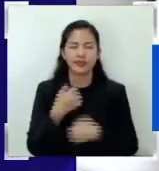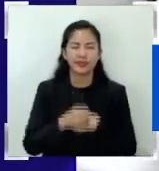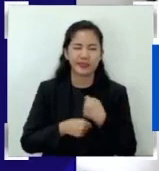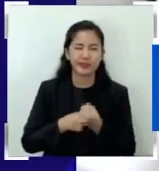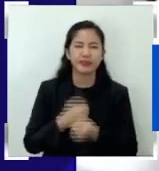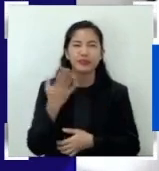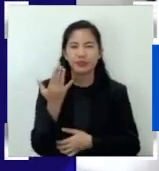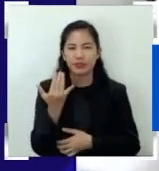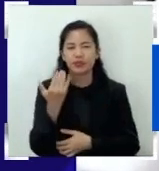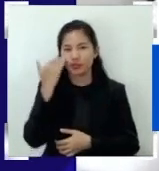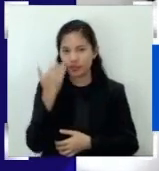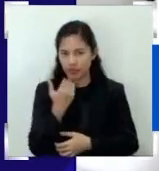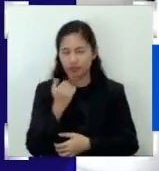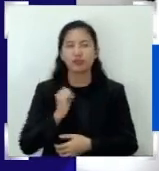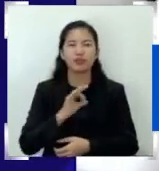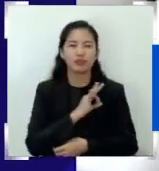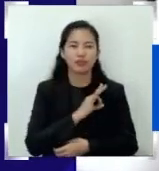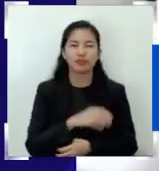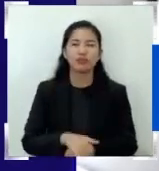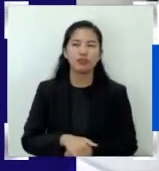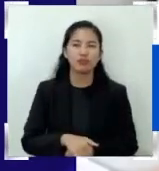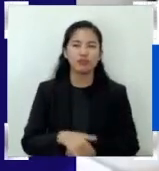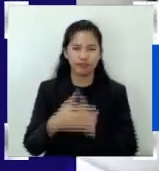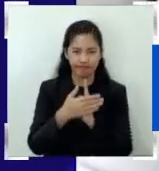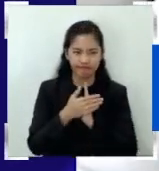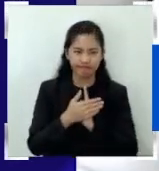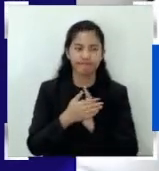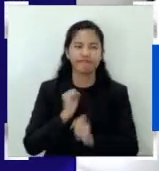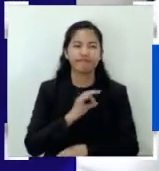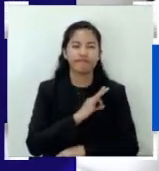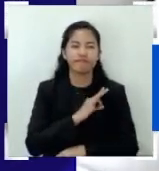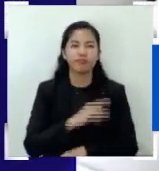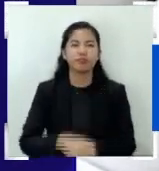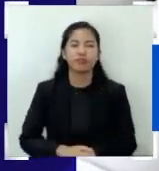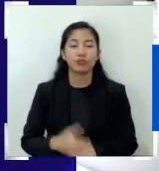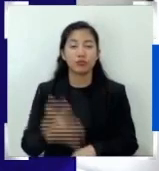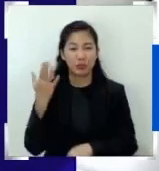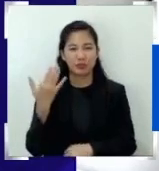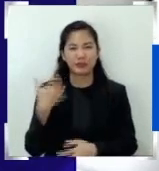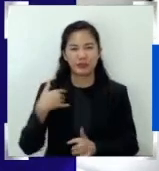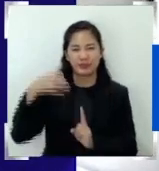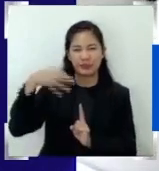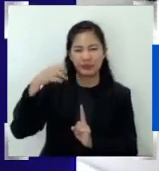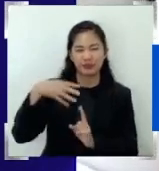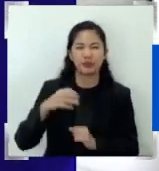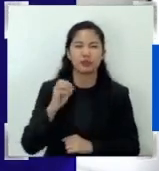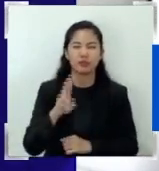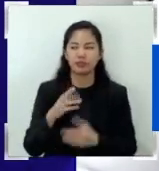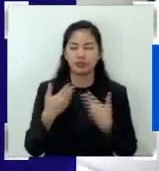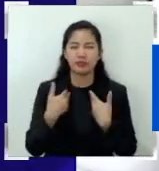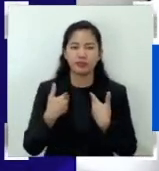nila are in quarantine, ano? Because of direct contact or nagkaroon ng contact with